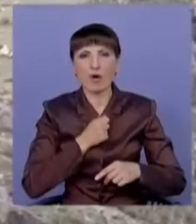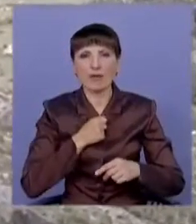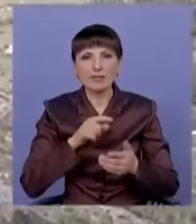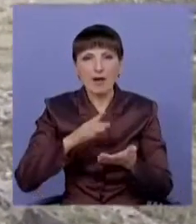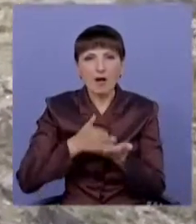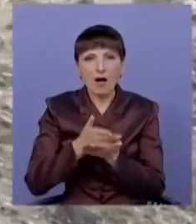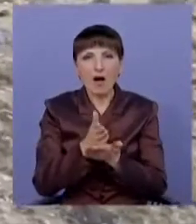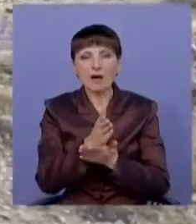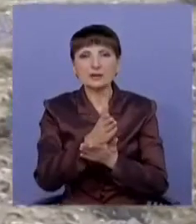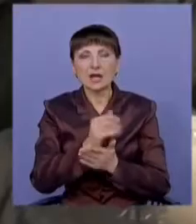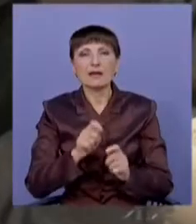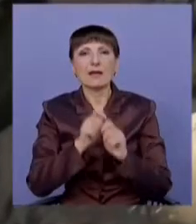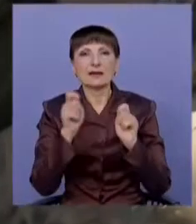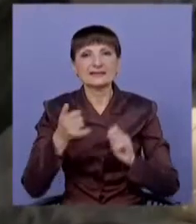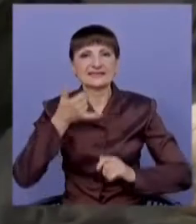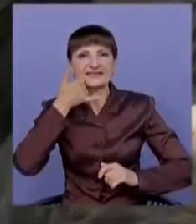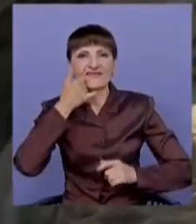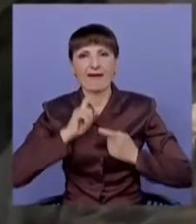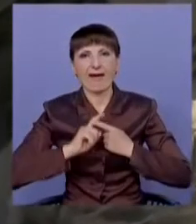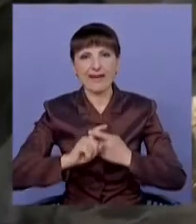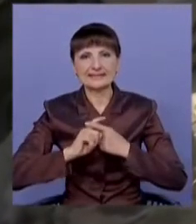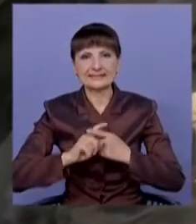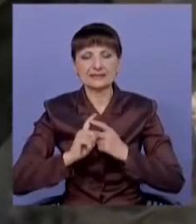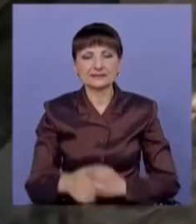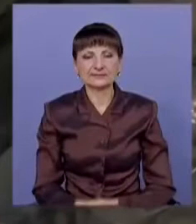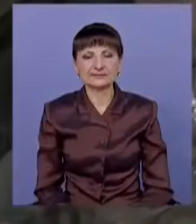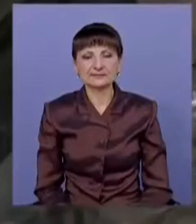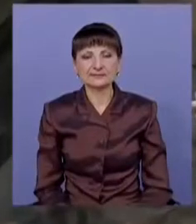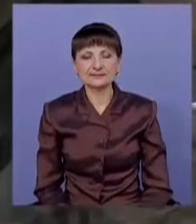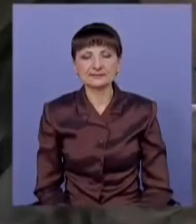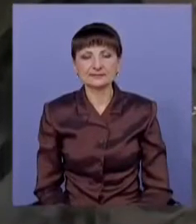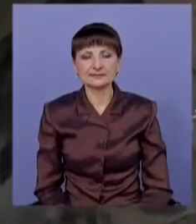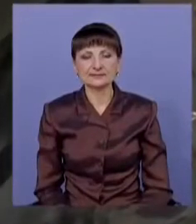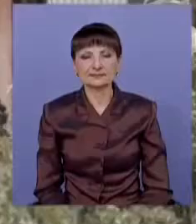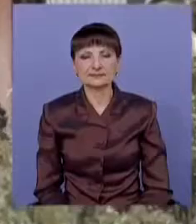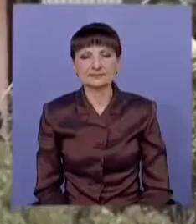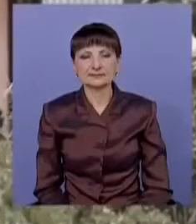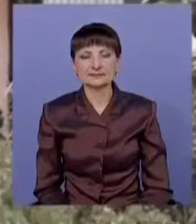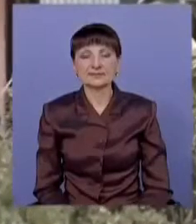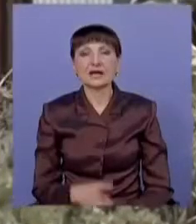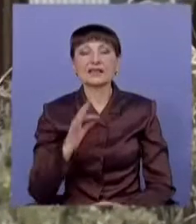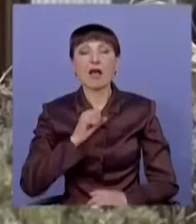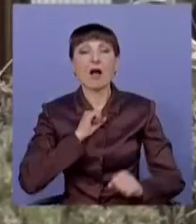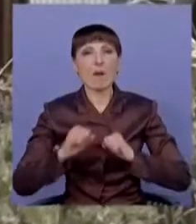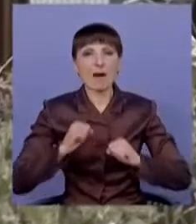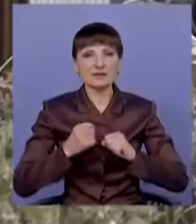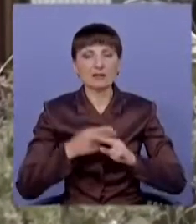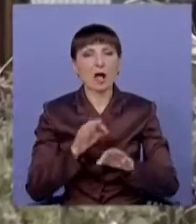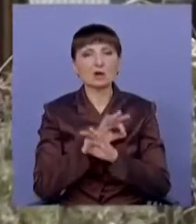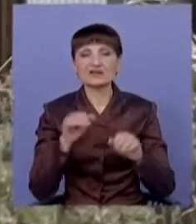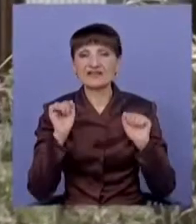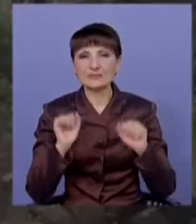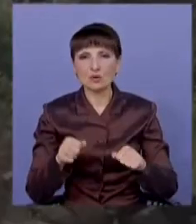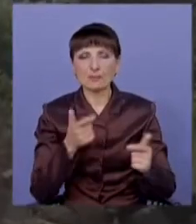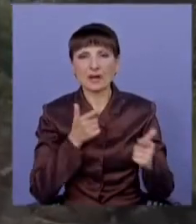топографии и организации связи. Земле 21, я гроза 3, прием! Для командиров это отличная